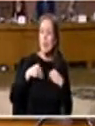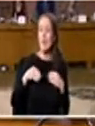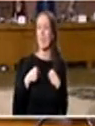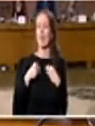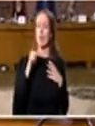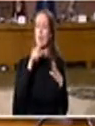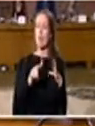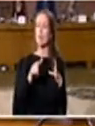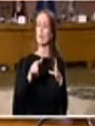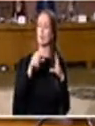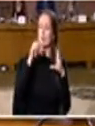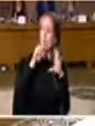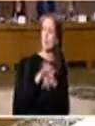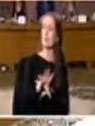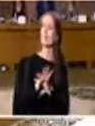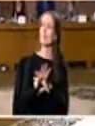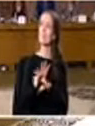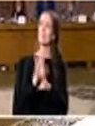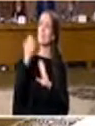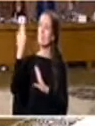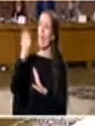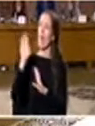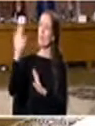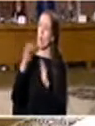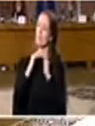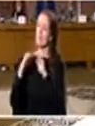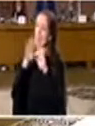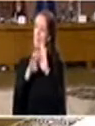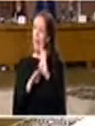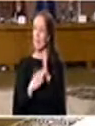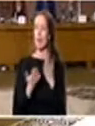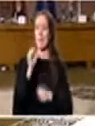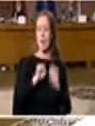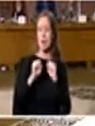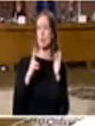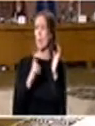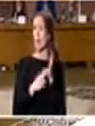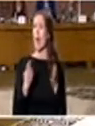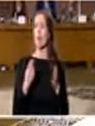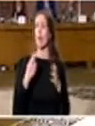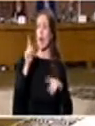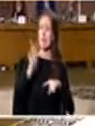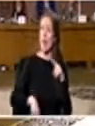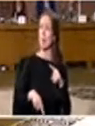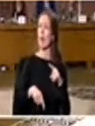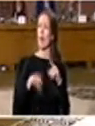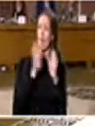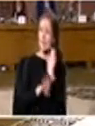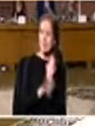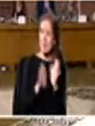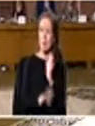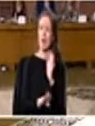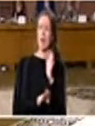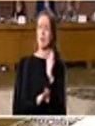smem da iskoristim ovu reč, evropskih standarda, pa i standarda zaštite prava i zabrane diskriminacije